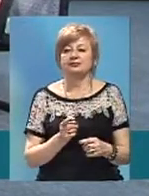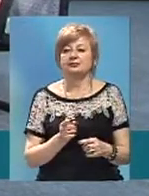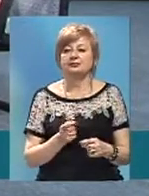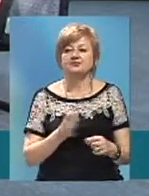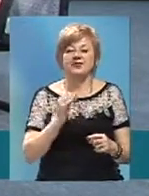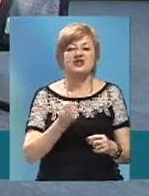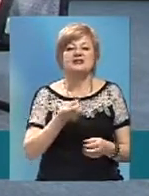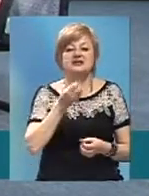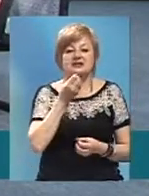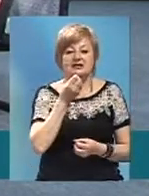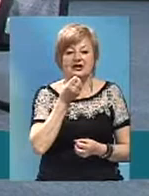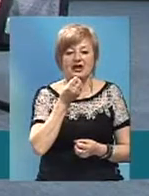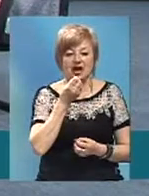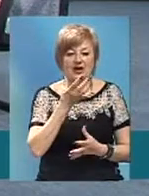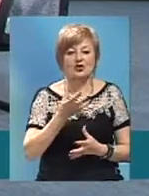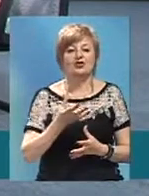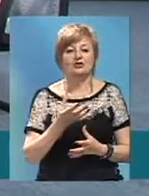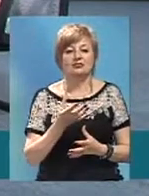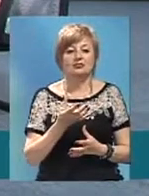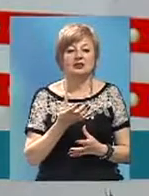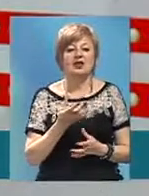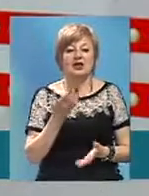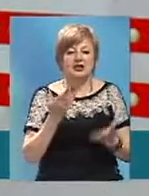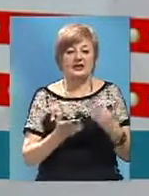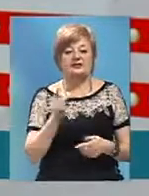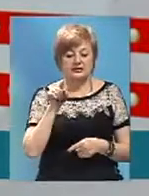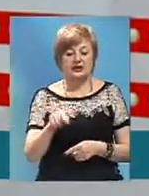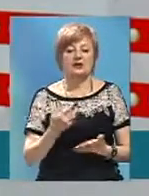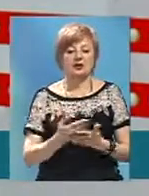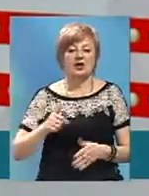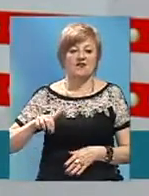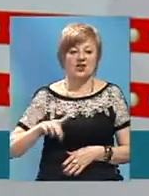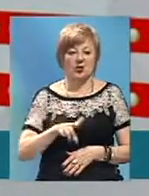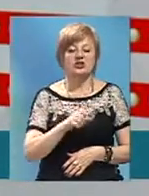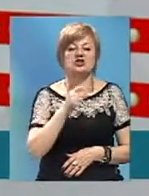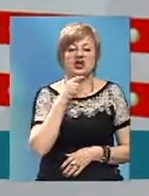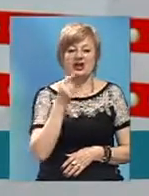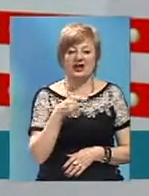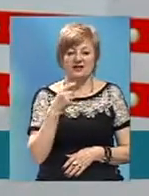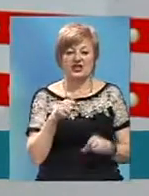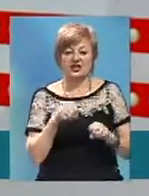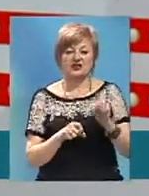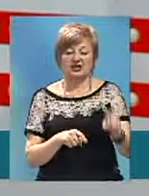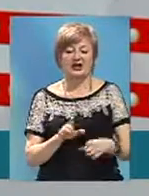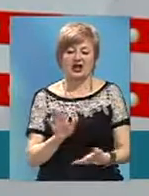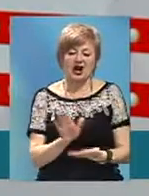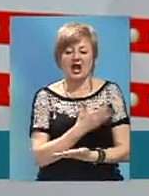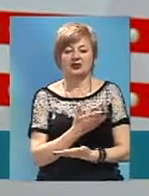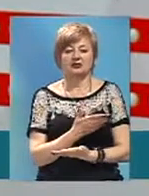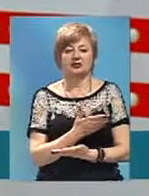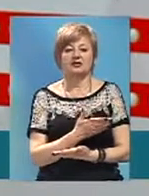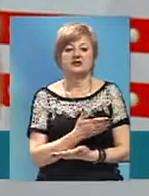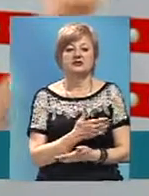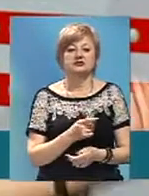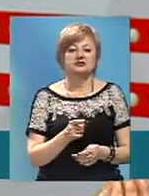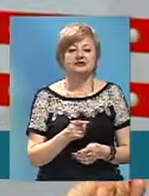з позитивною аджендою, як казали на Січі. Коли ти виходиш і говориш владі ні геть, там не виносиш козлів,